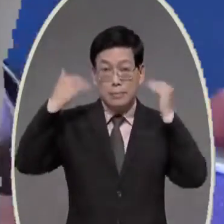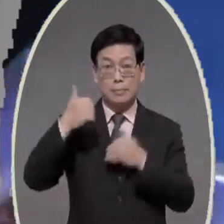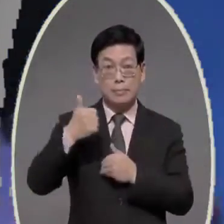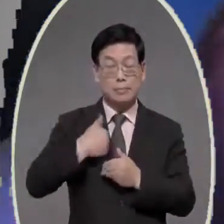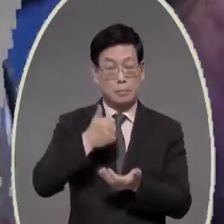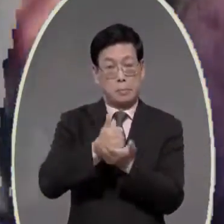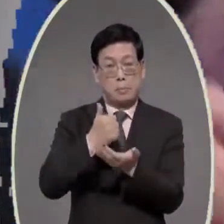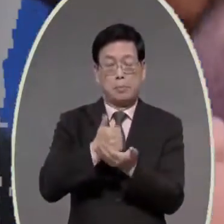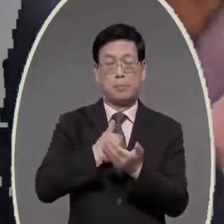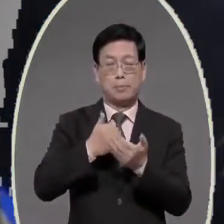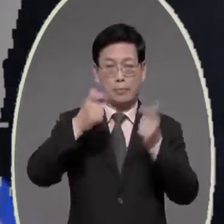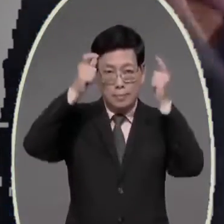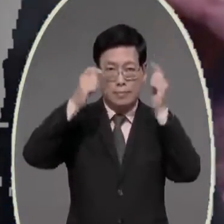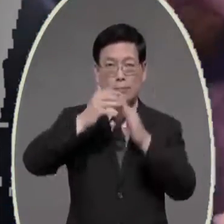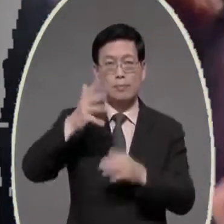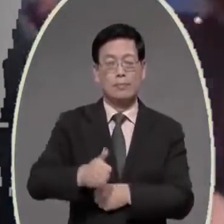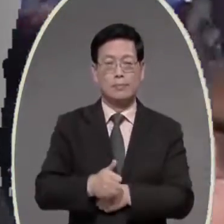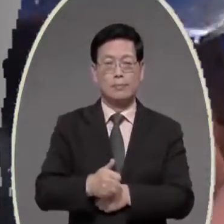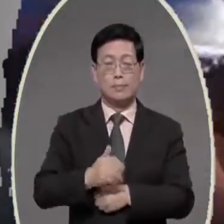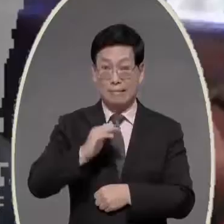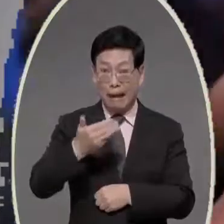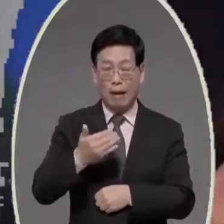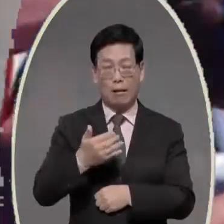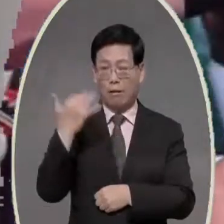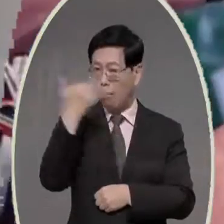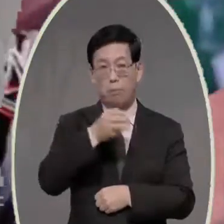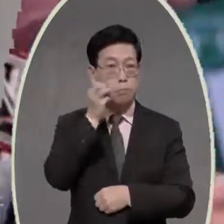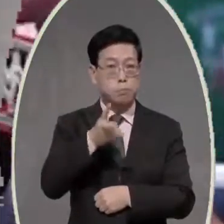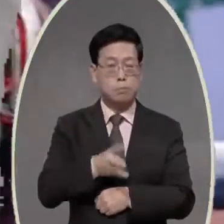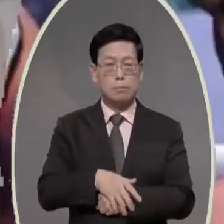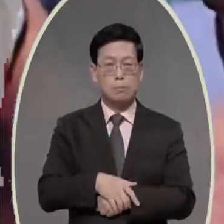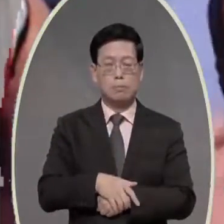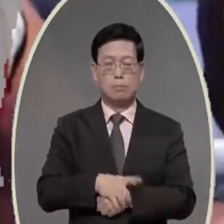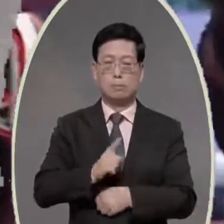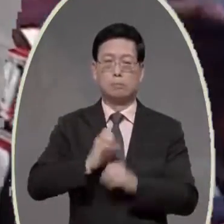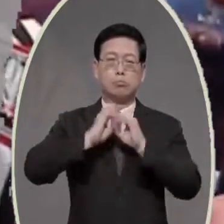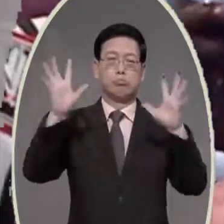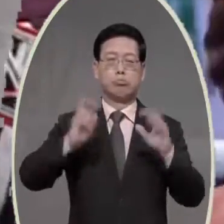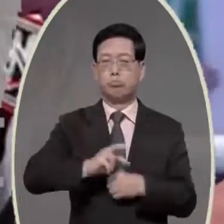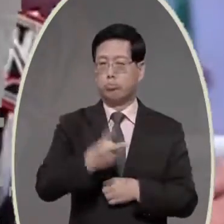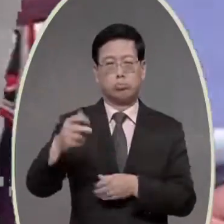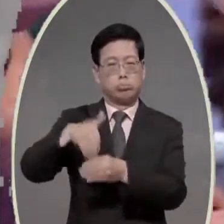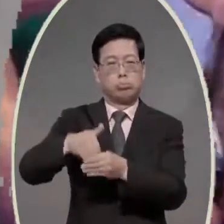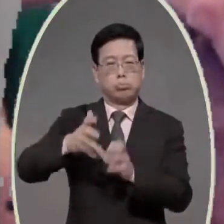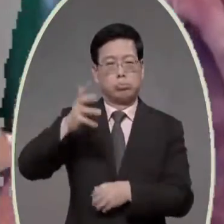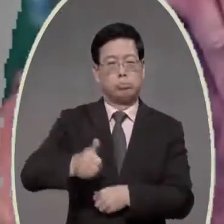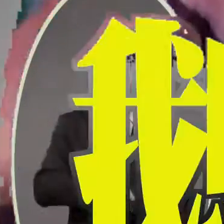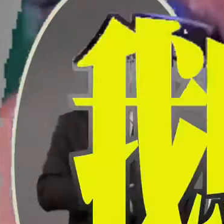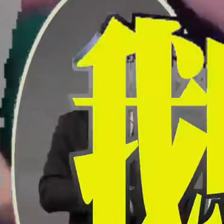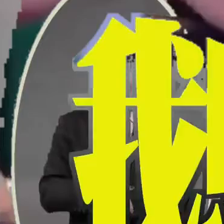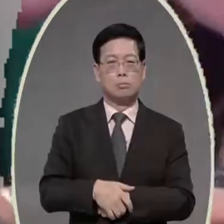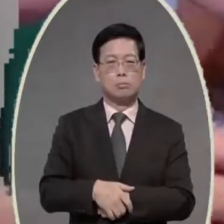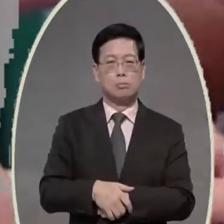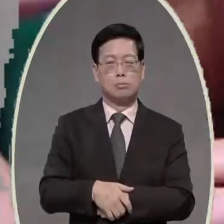生当选了市长，不过才短短不到3个月，他就宣布要选总统，